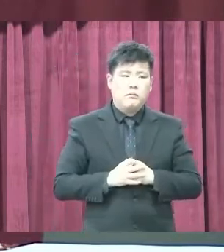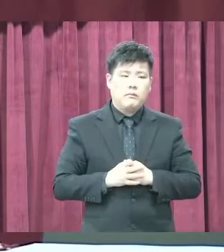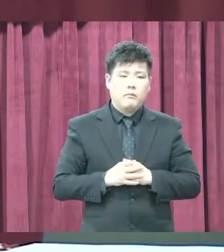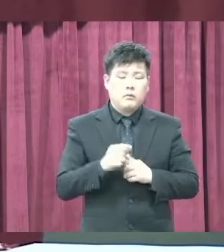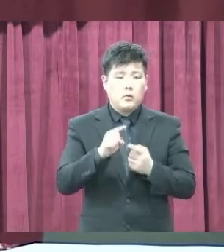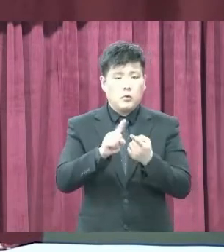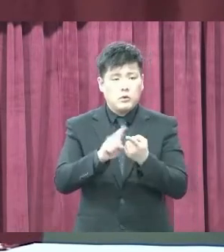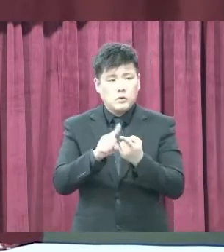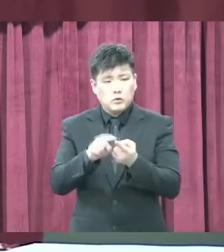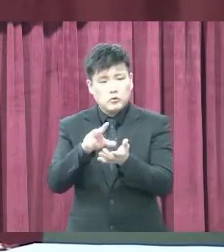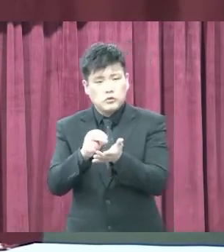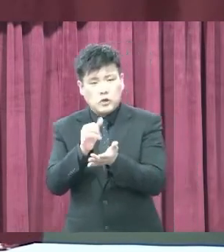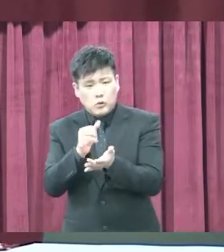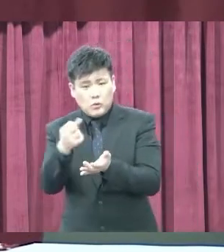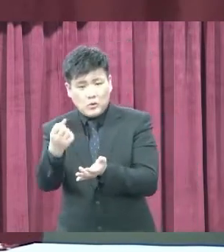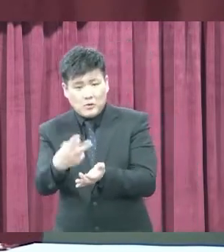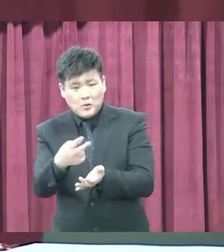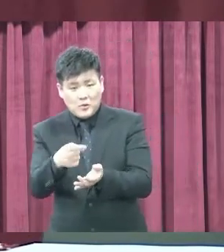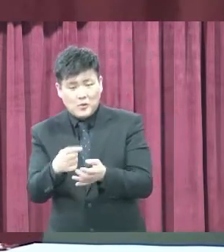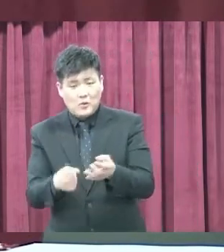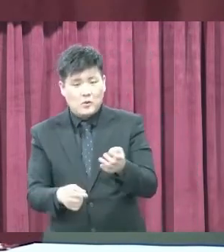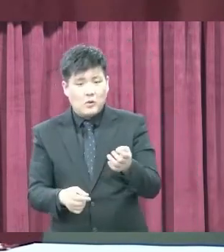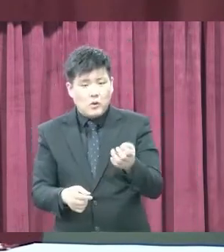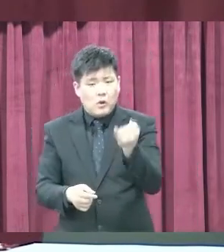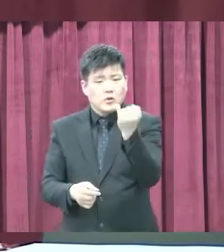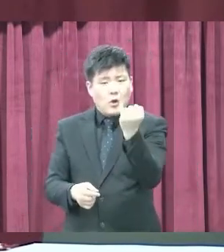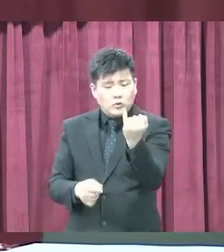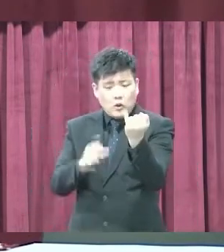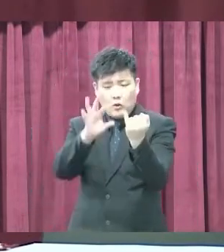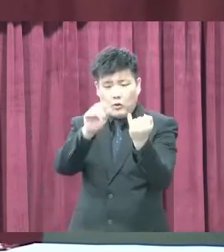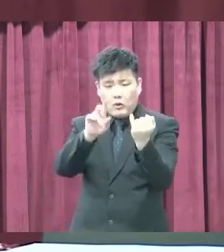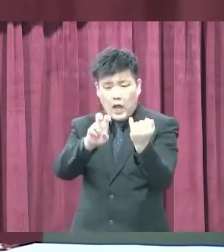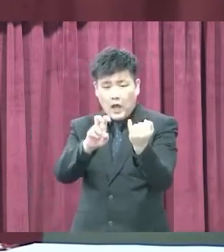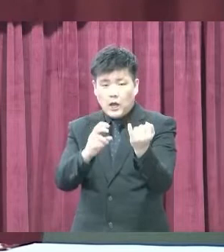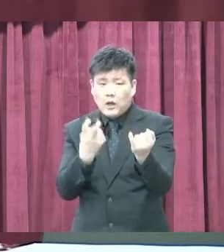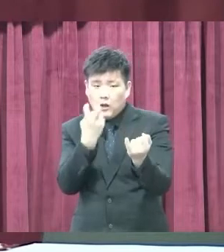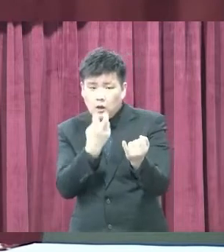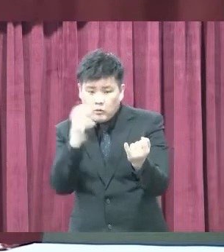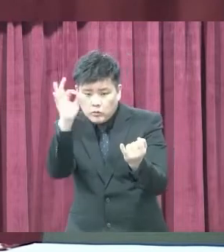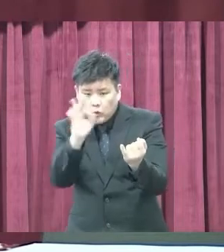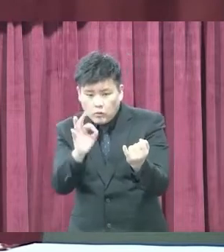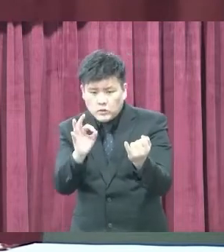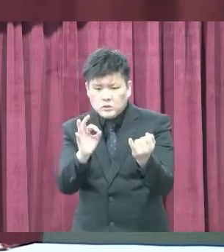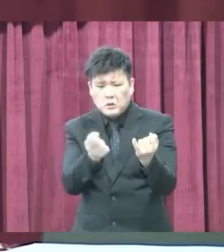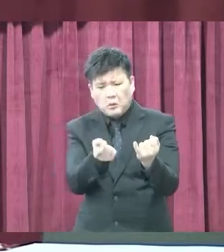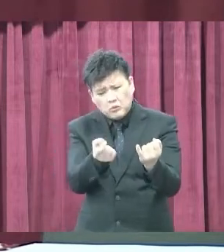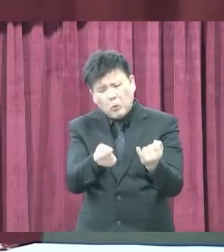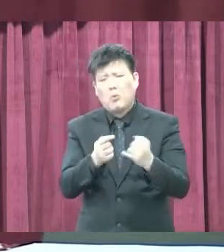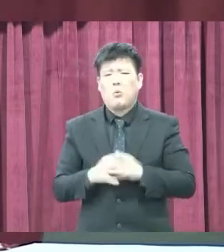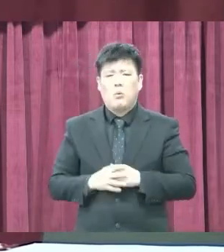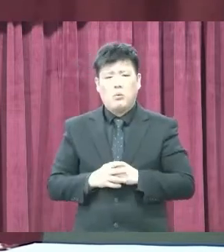그것도 또 하나의 문제점인 것 같고, 또 하나는 특히 여성암 검진이 딴 검진에 비해서 차이가 굉장히 크잖아요. 유방암, 자궁암